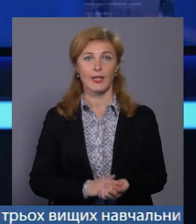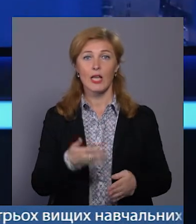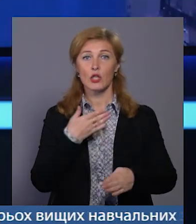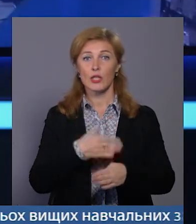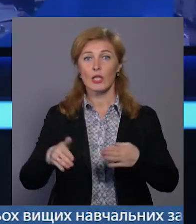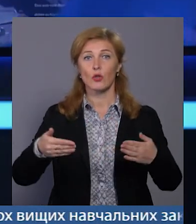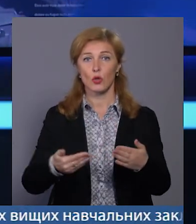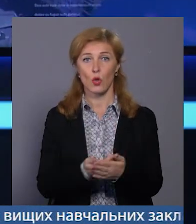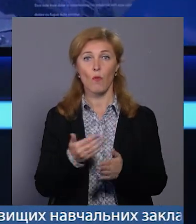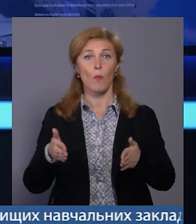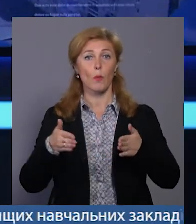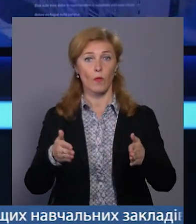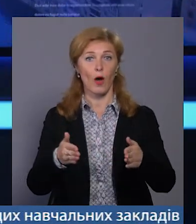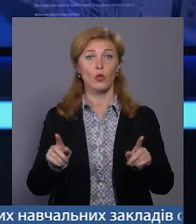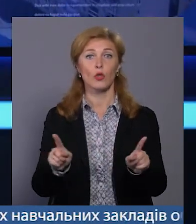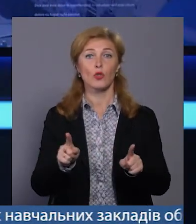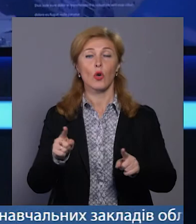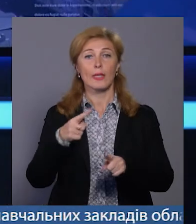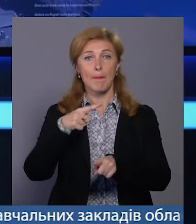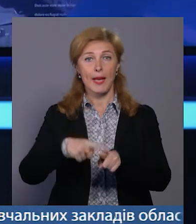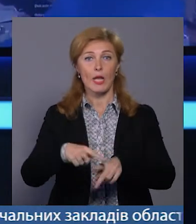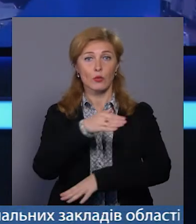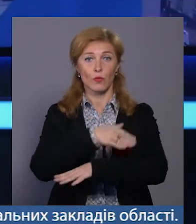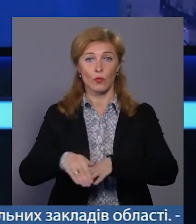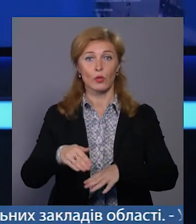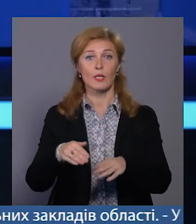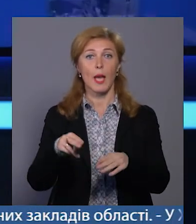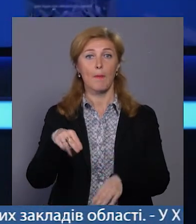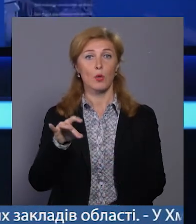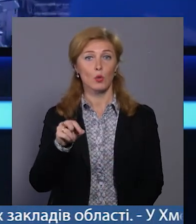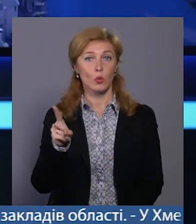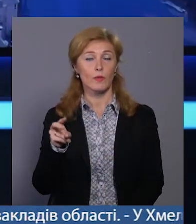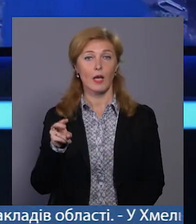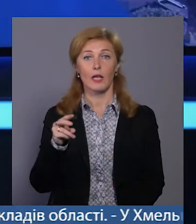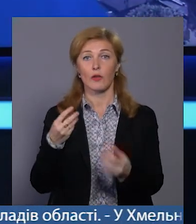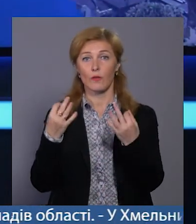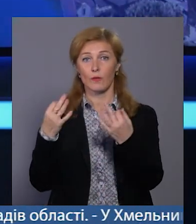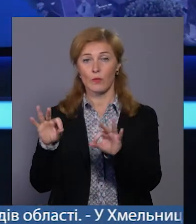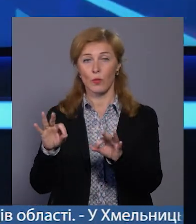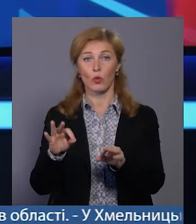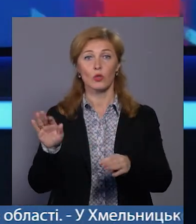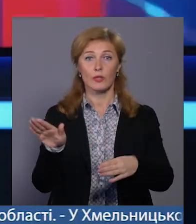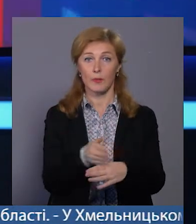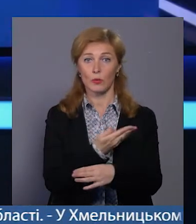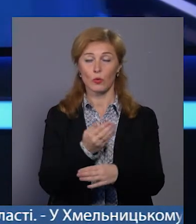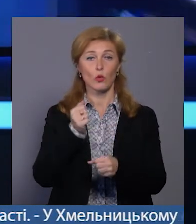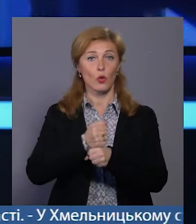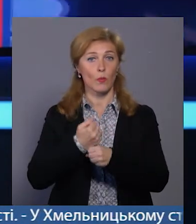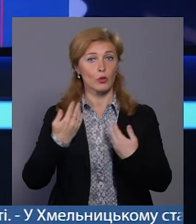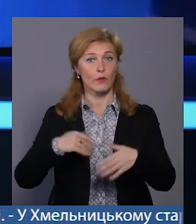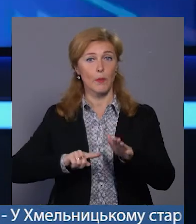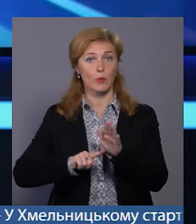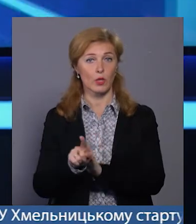Частину нового бульвару, що на перетині вулиць Проскурівської та Свободи, демонтують. Роботи вже почалися. В